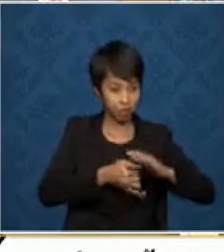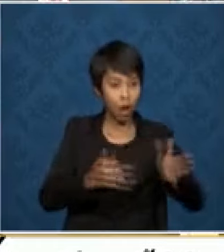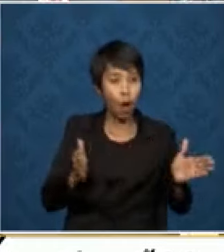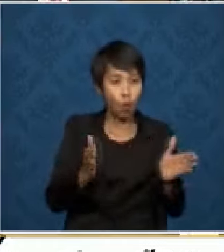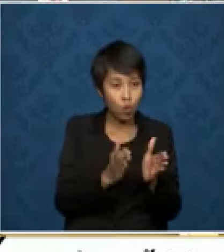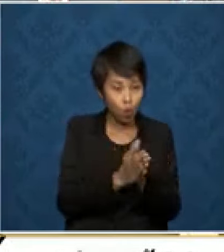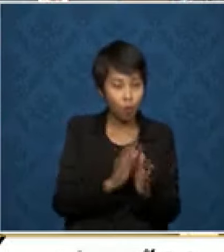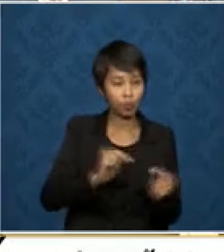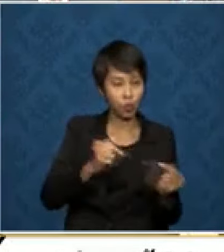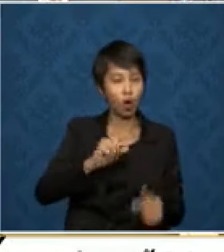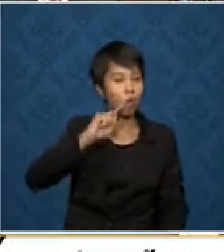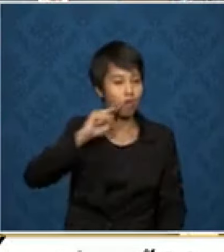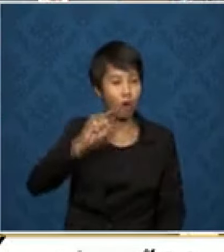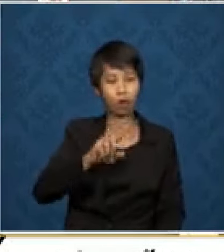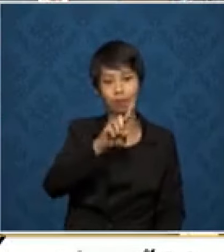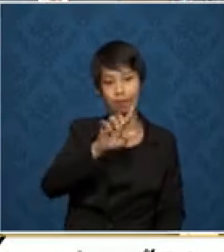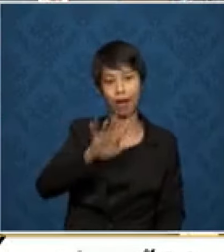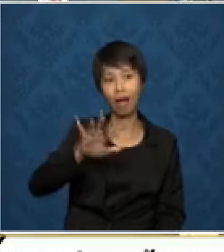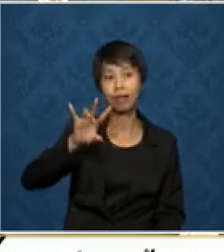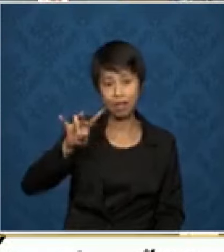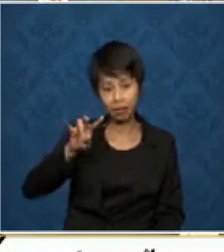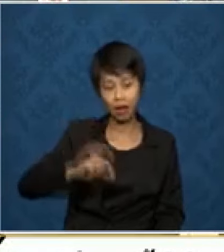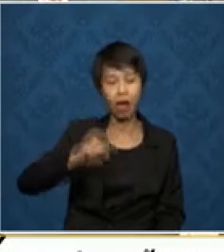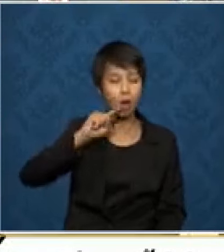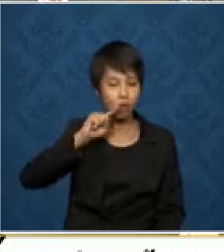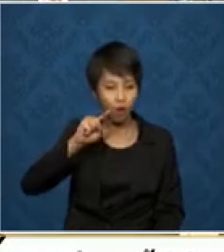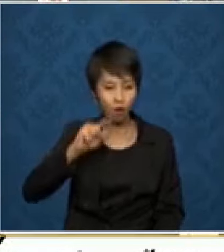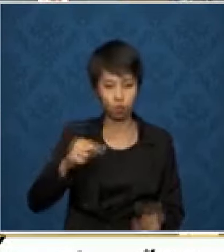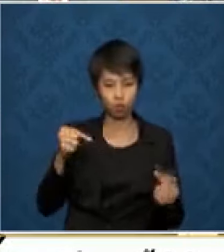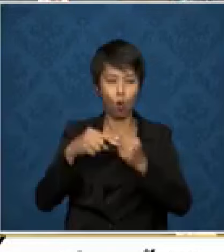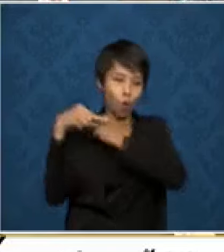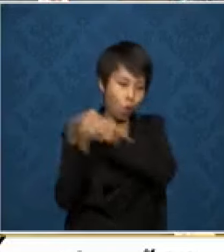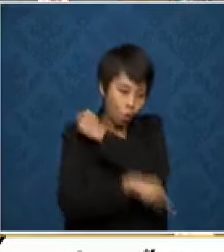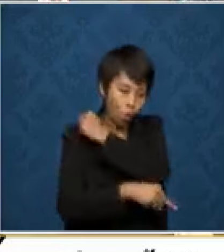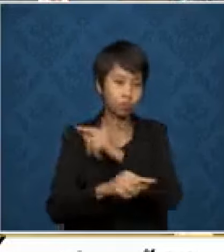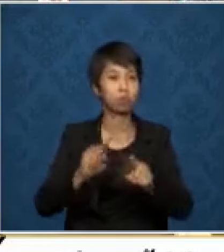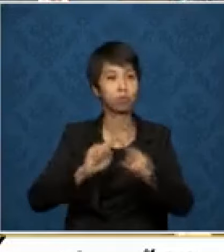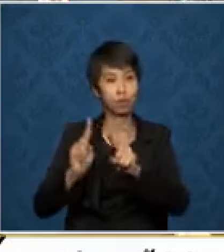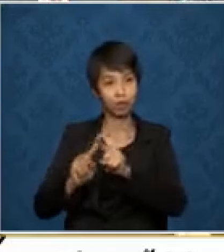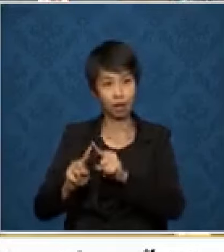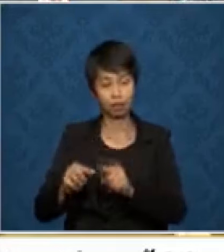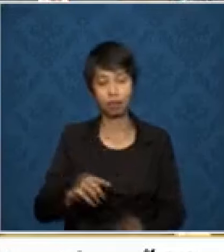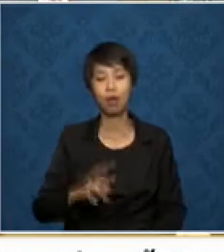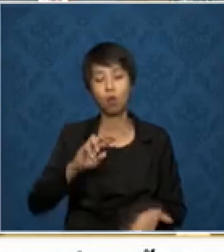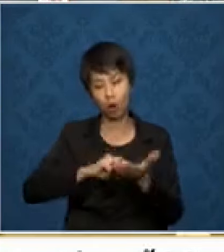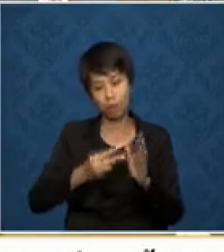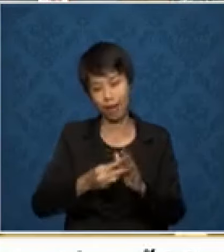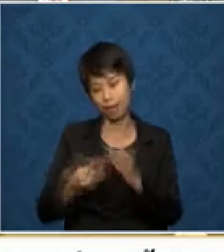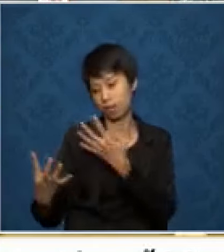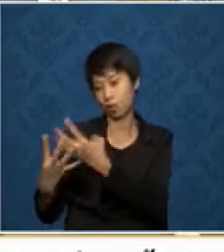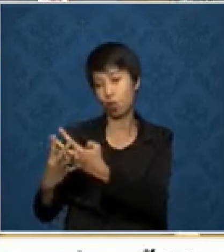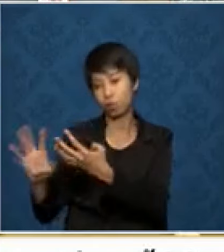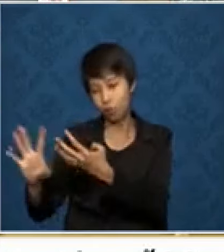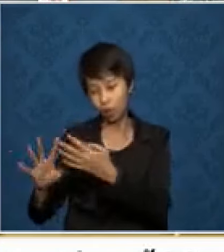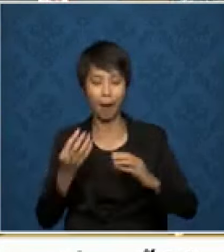มาตรา157ที่เกี่ยวข้องกับการปฏิบัติหน้าที่โดยมิชอบให้ไปติดคุกที่บ้านแทน